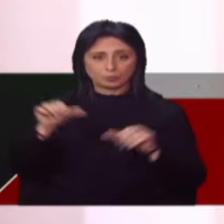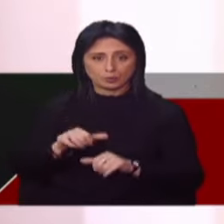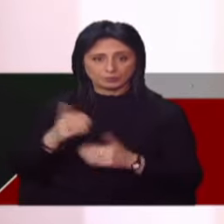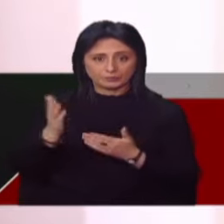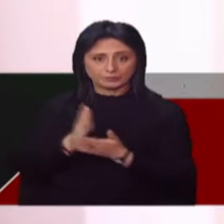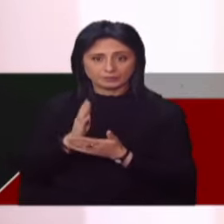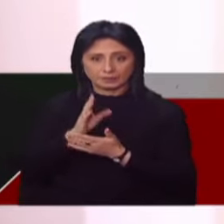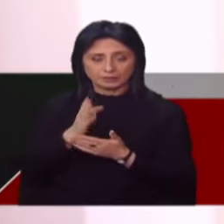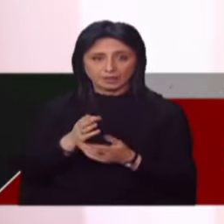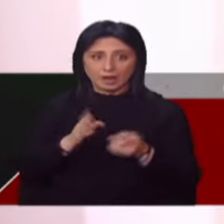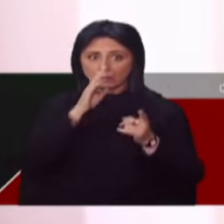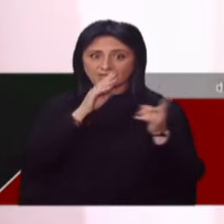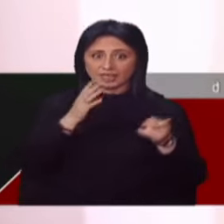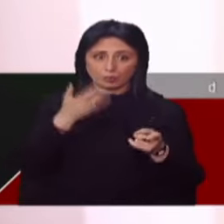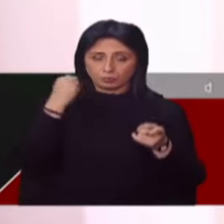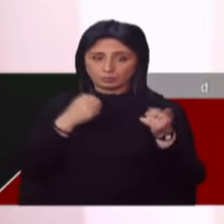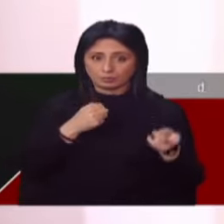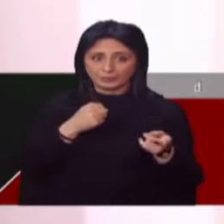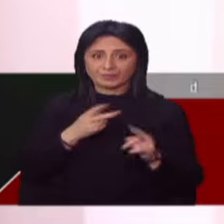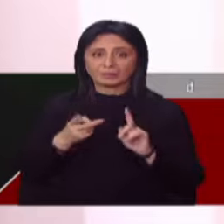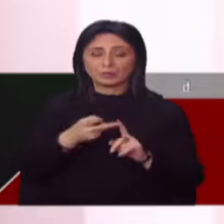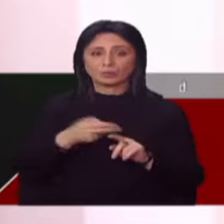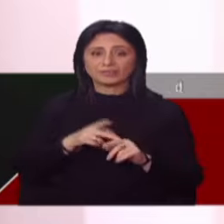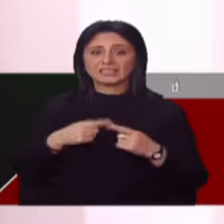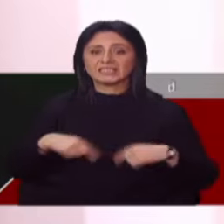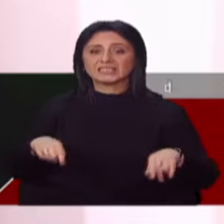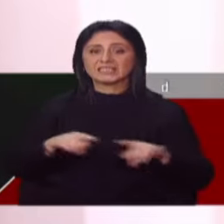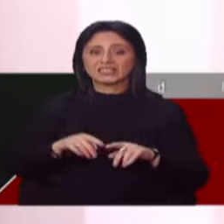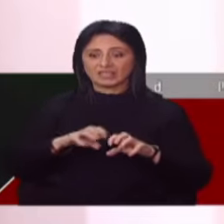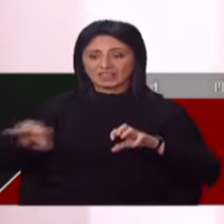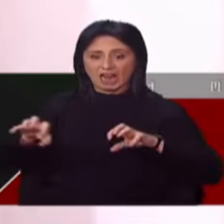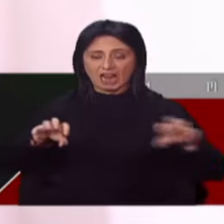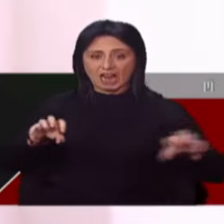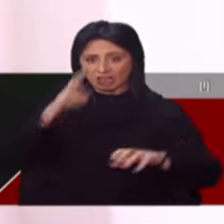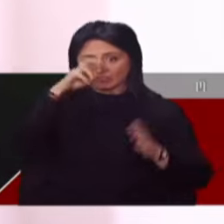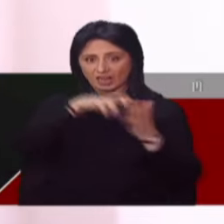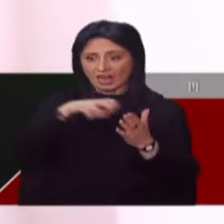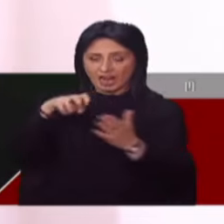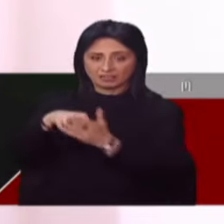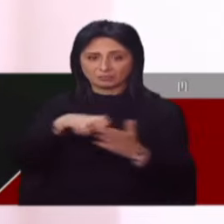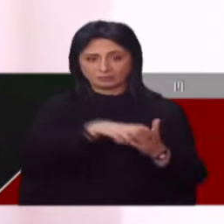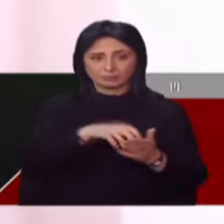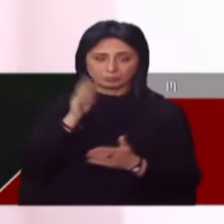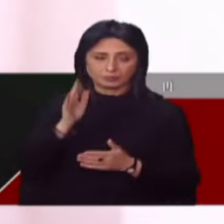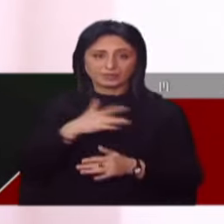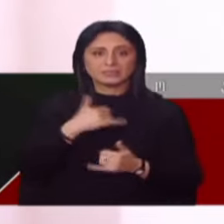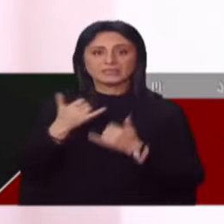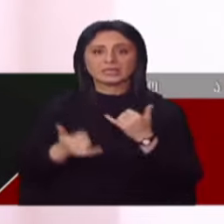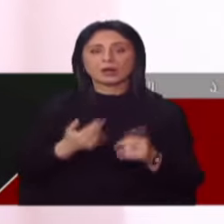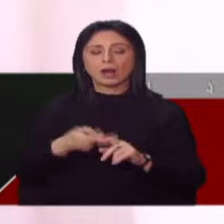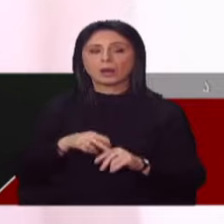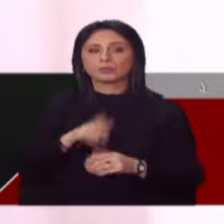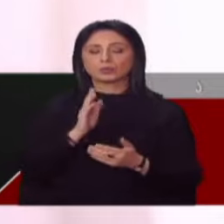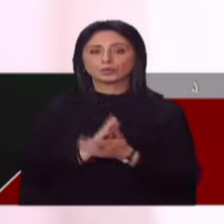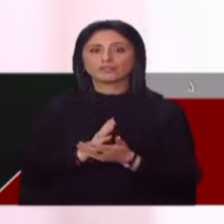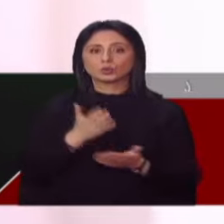ქვეყნის მტერს რუსეთს და მეორე იმიტომ რომ საზოგადოების დახლეჩვას, იარლიღების მიკერებას ემსახურება. ამიტომ